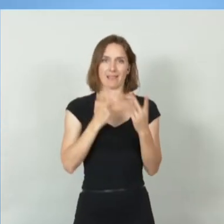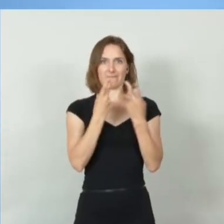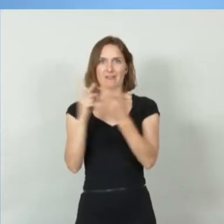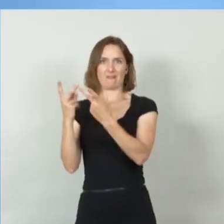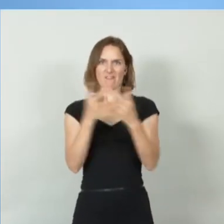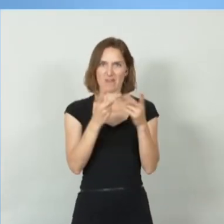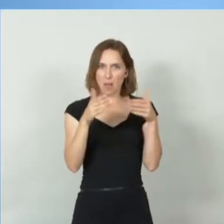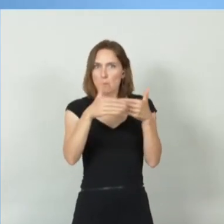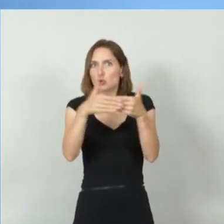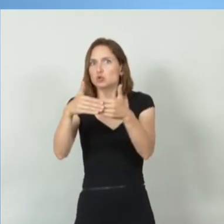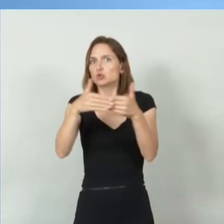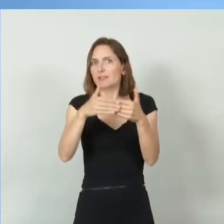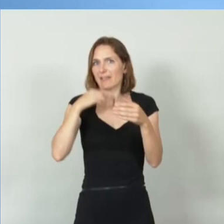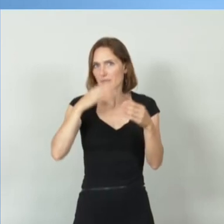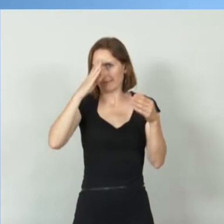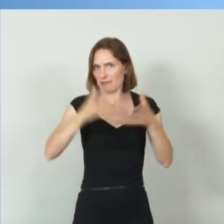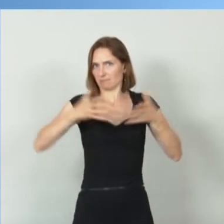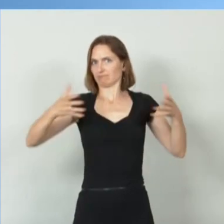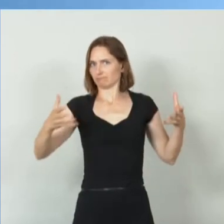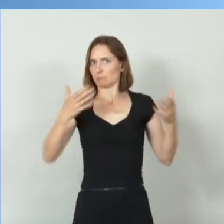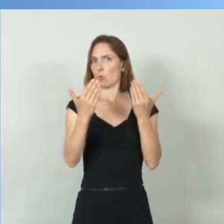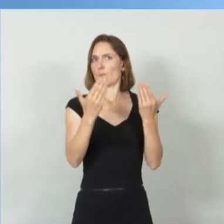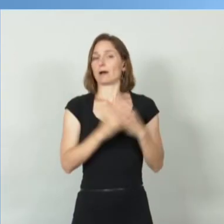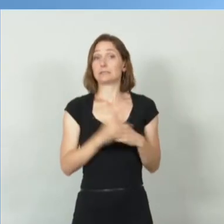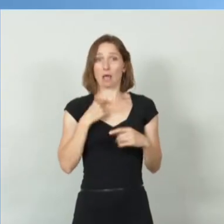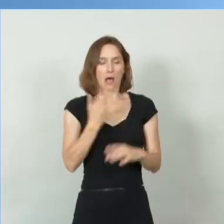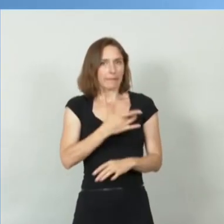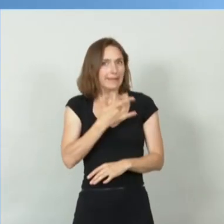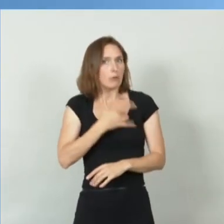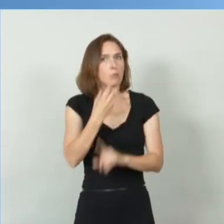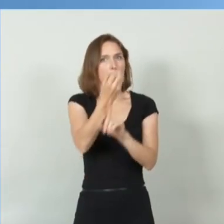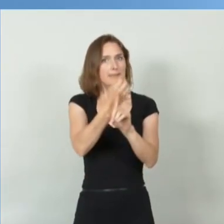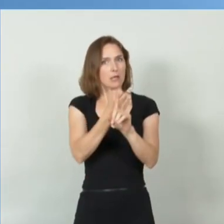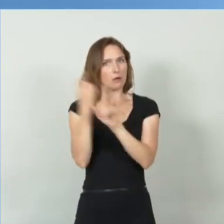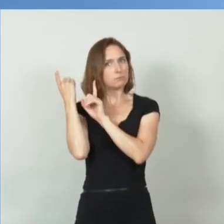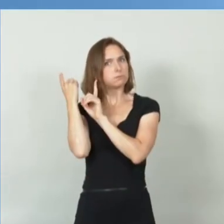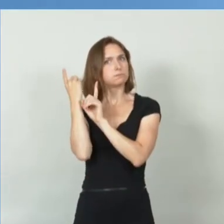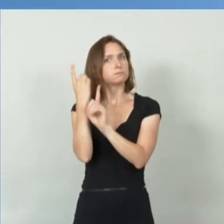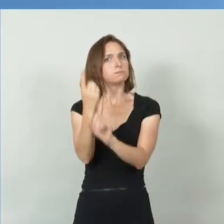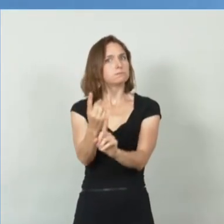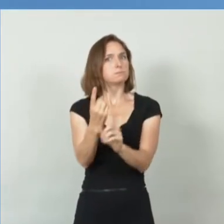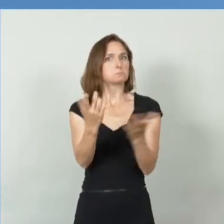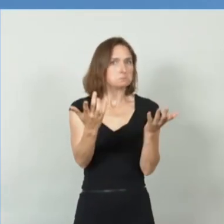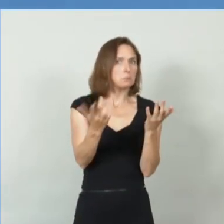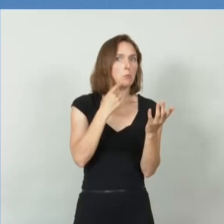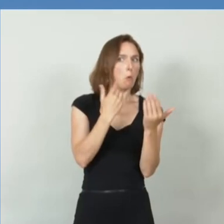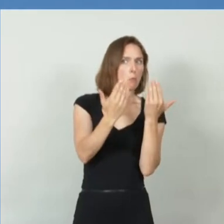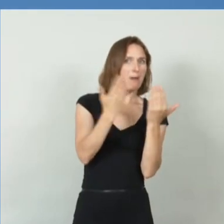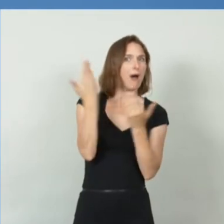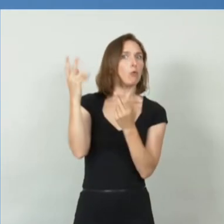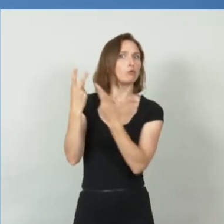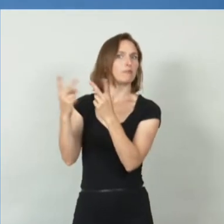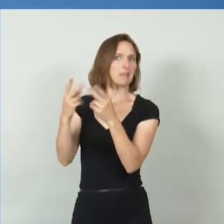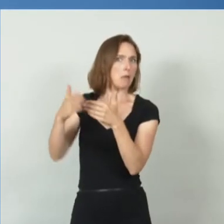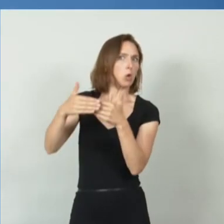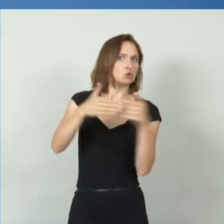indicateur d'abord qui est constant dans le temps et dans l'espace et ça permet vraiment de positionner Grenoble par rapport aux autres villes donc de la